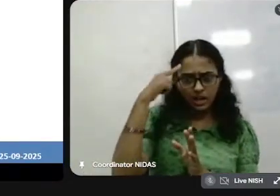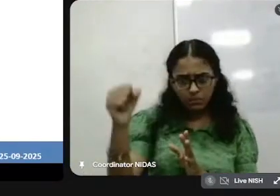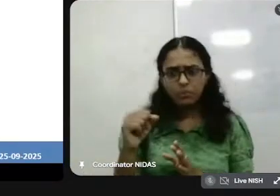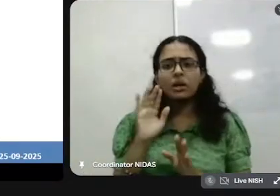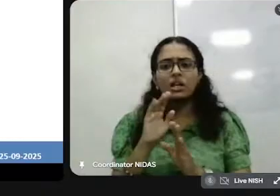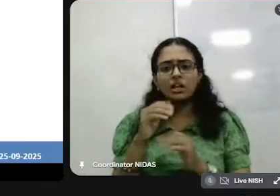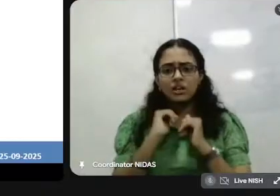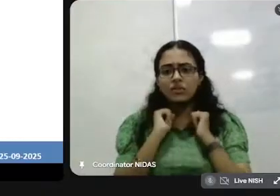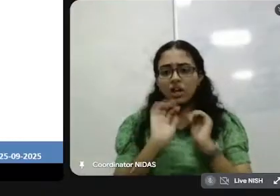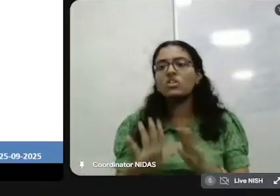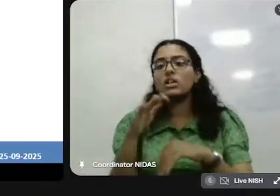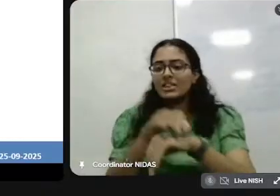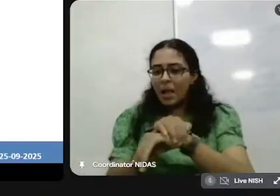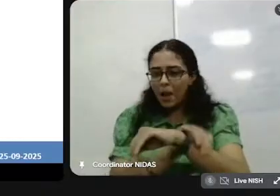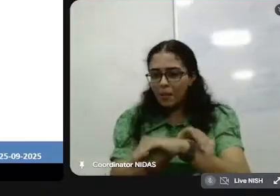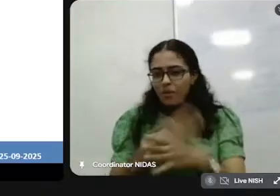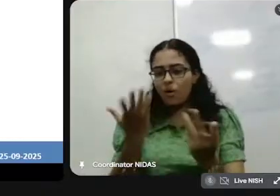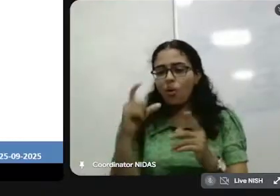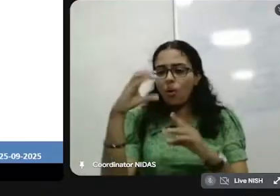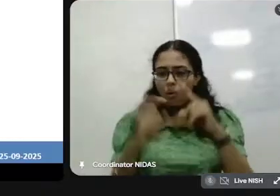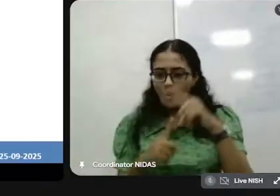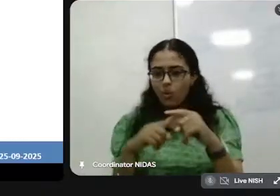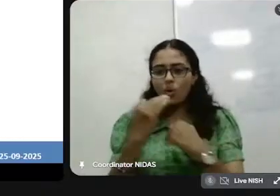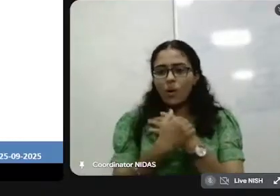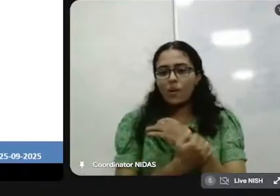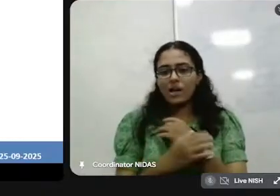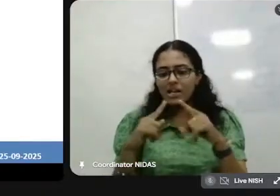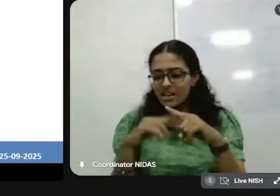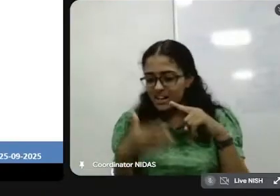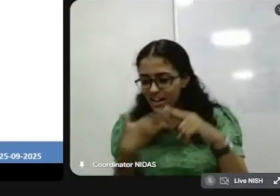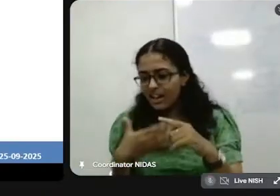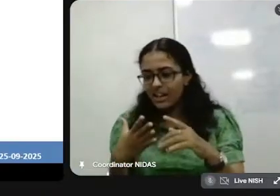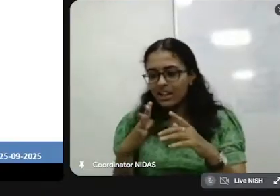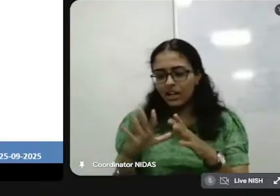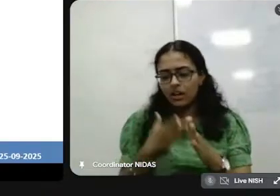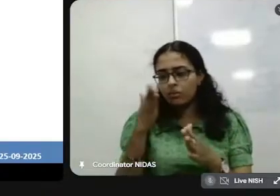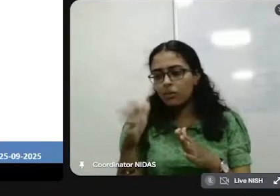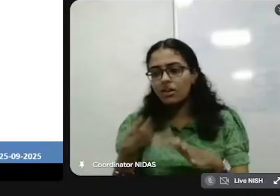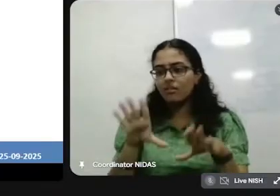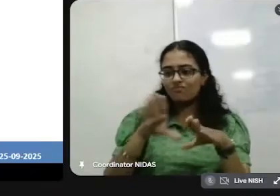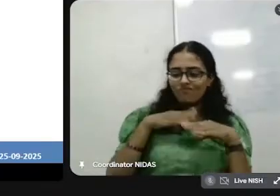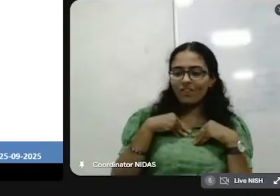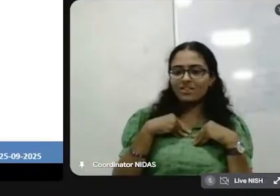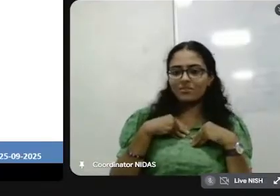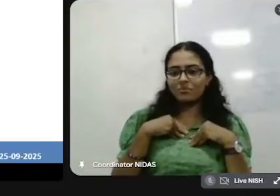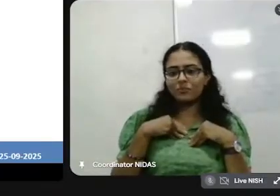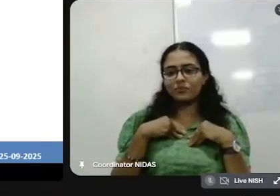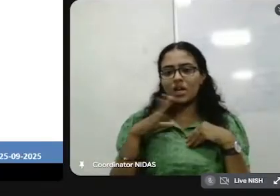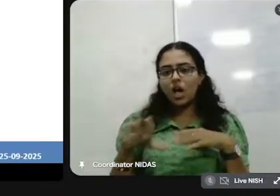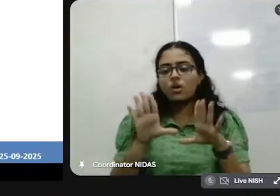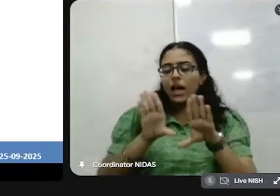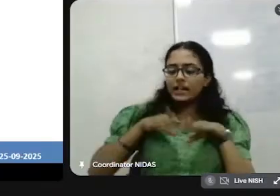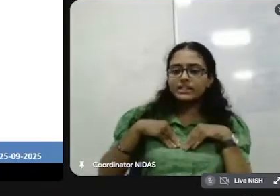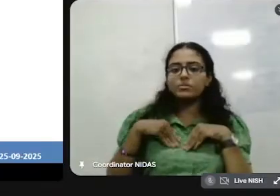ഞാൻ തെറപ്പി അറ്റൻഡ് ചെയ്ത് അതിന്റെ ബുദ്ധിമുട്ടുകളെ പകുതി ഞാൻ ഇംപ്രൂവ് ആക്കും. ആ ഒരു അംഗീകരിക്കുന്ന